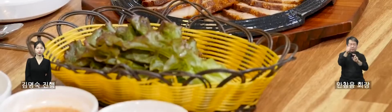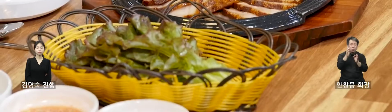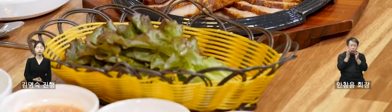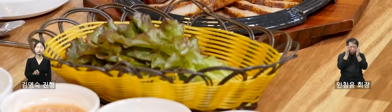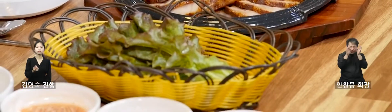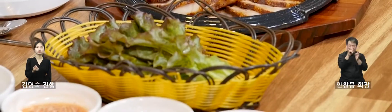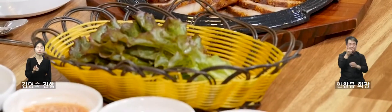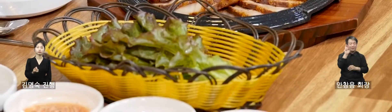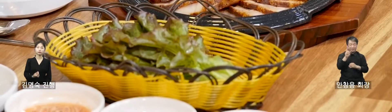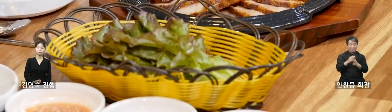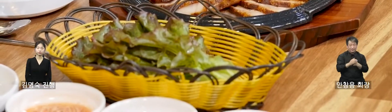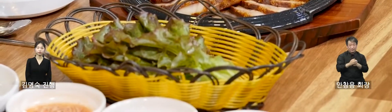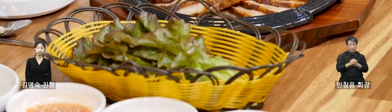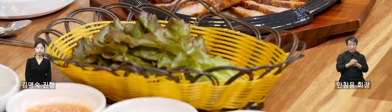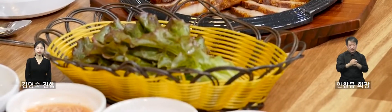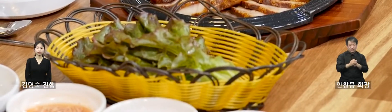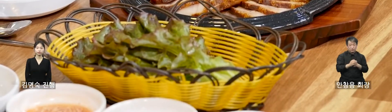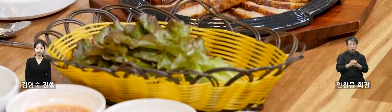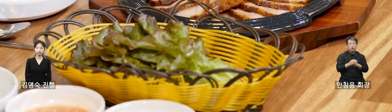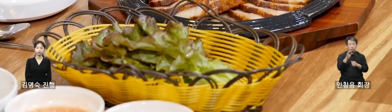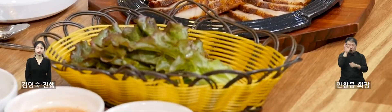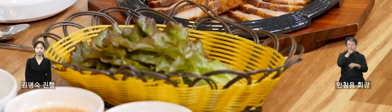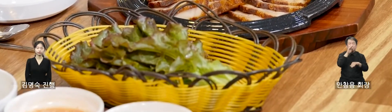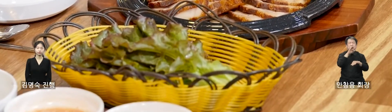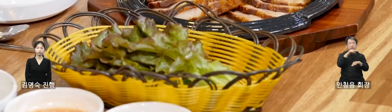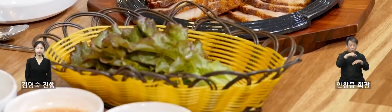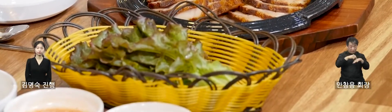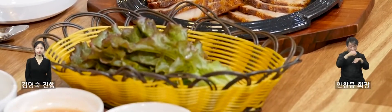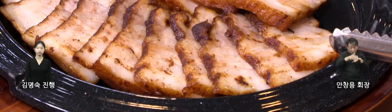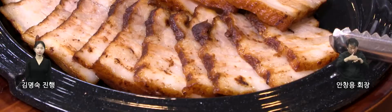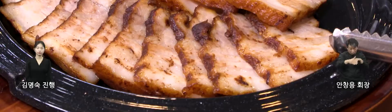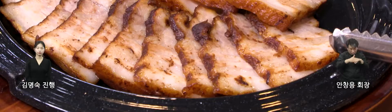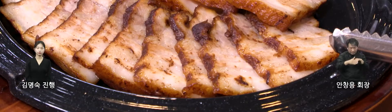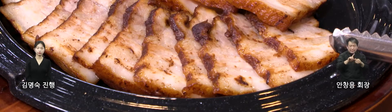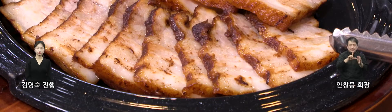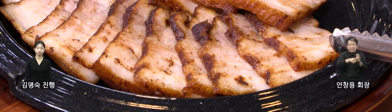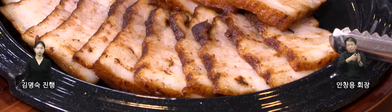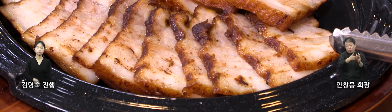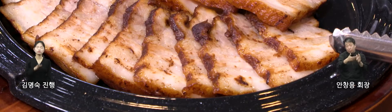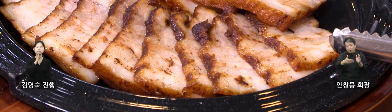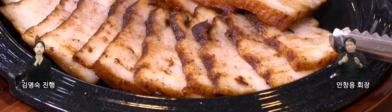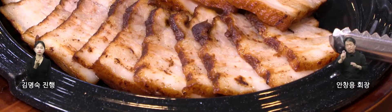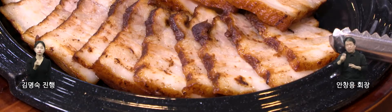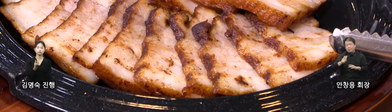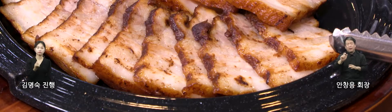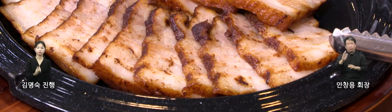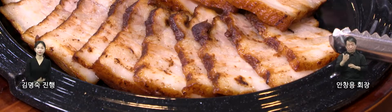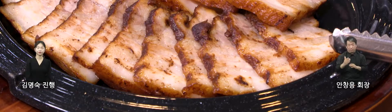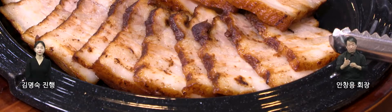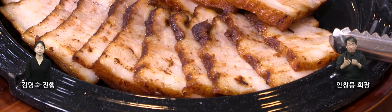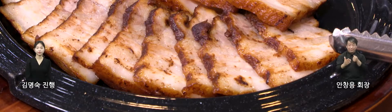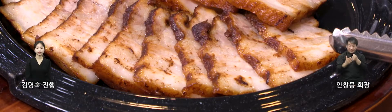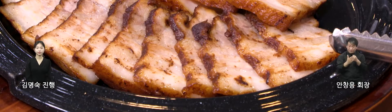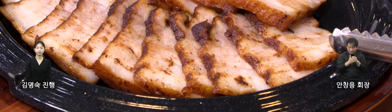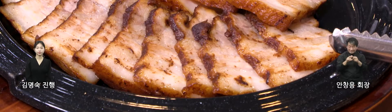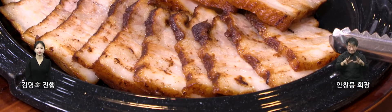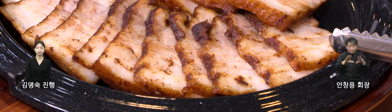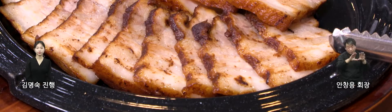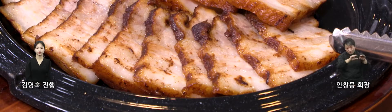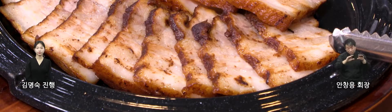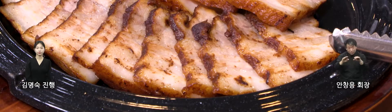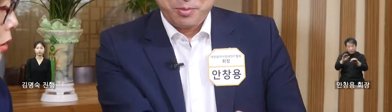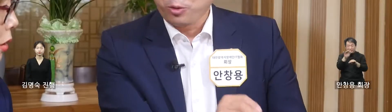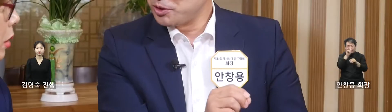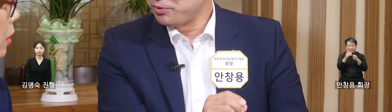같은데 네네. 수육이 시간이 지나면 이게 좀 약 딱딱하고 네네. 그렇잖아요. 그쵸. 근데 이 수육이 좀 촉촉하니까 네네.